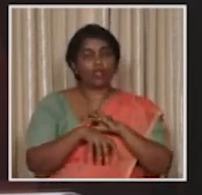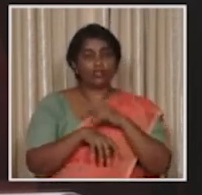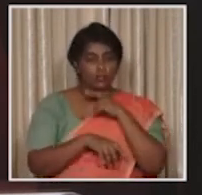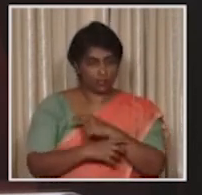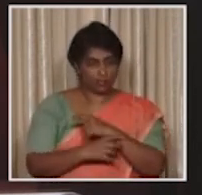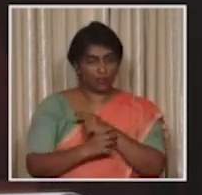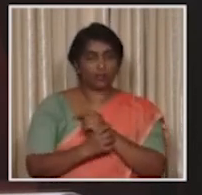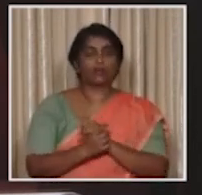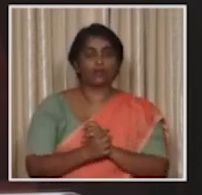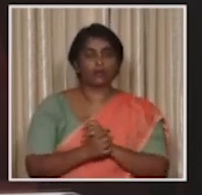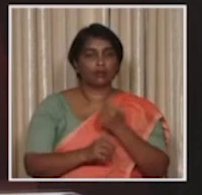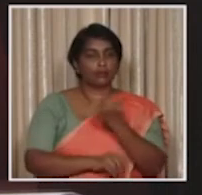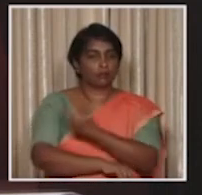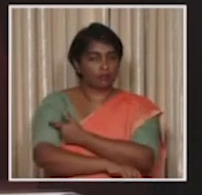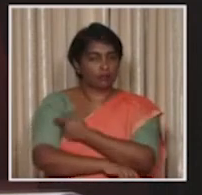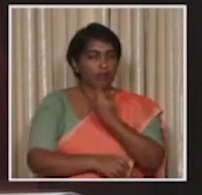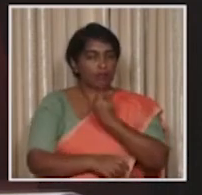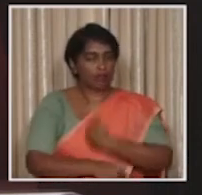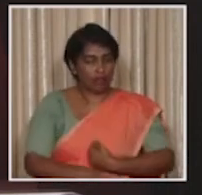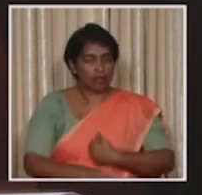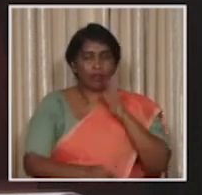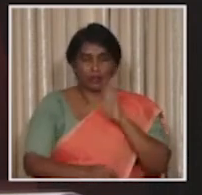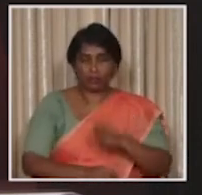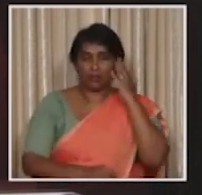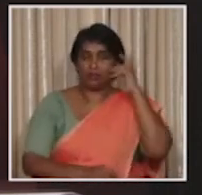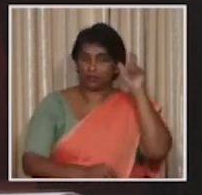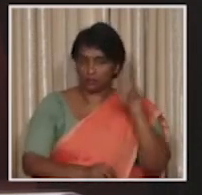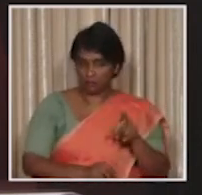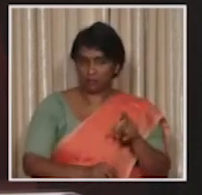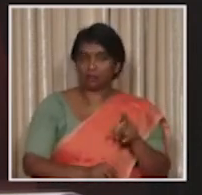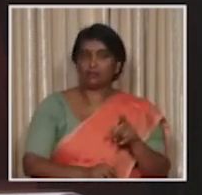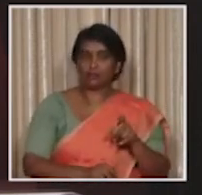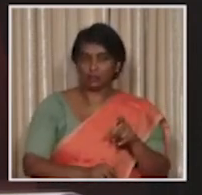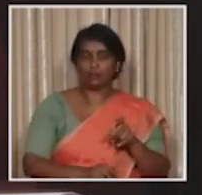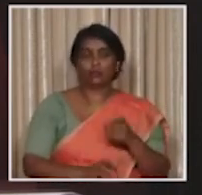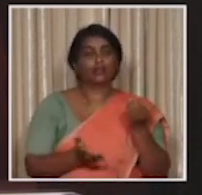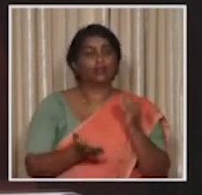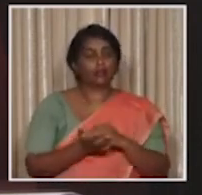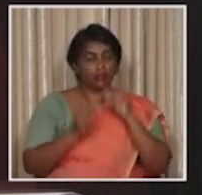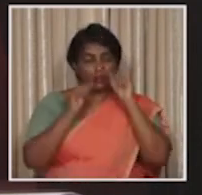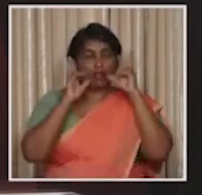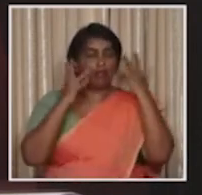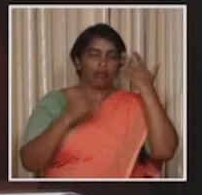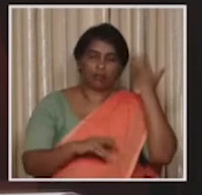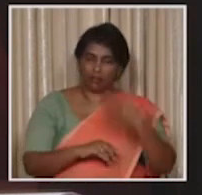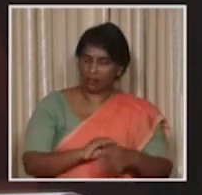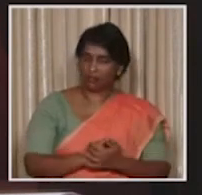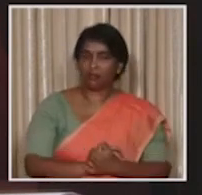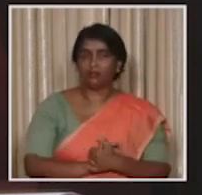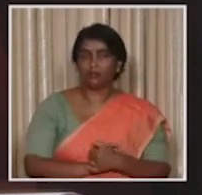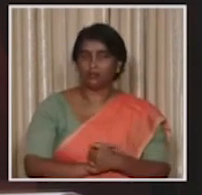රෝහලේ නිර්වින්දනය කොට ශල්‍ය කර්මයට භාජනය කළ කාන්තාවක් යලි සිහිය නොයෙමින් මරණයට පත් වෙලා